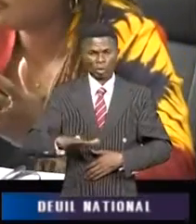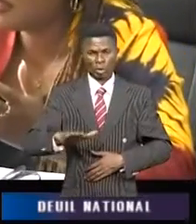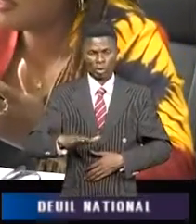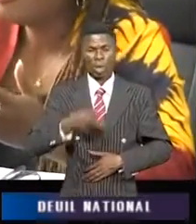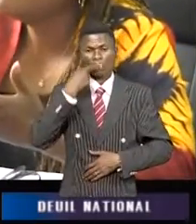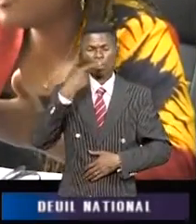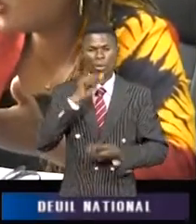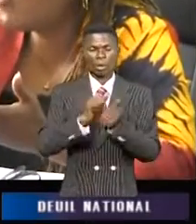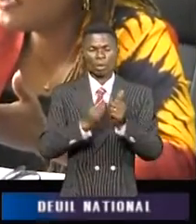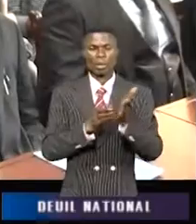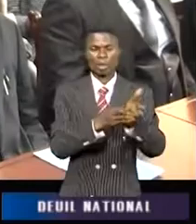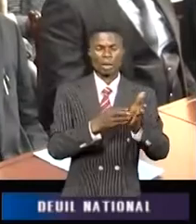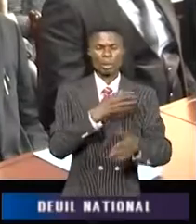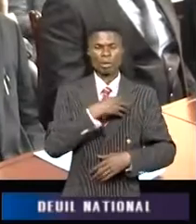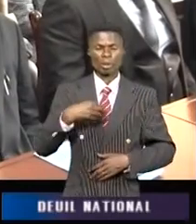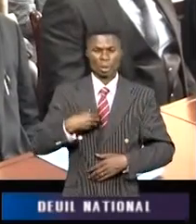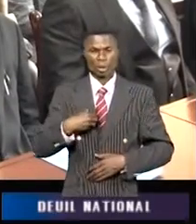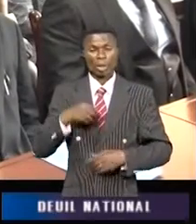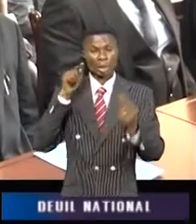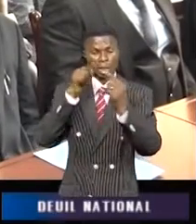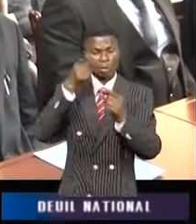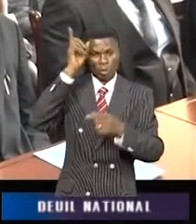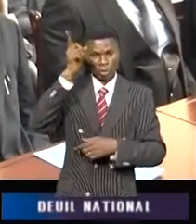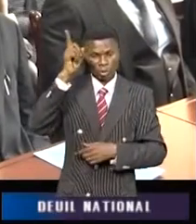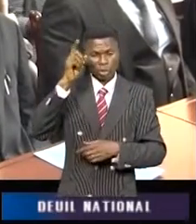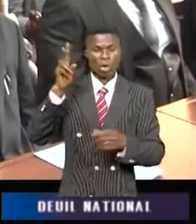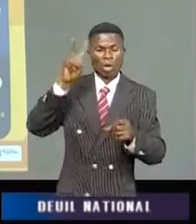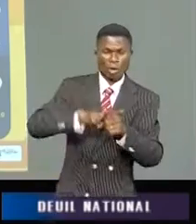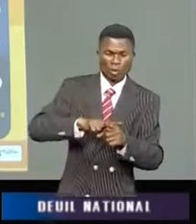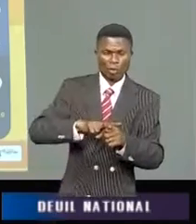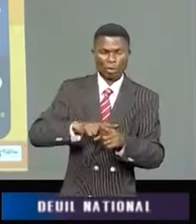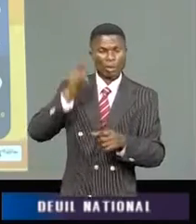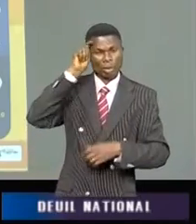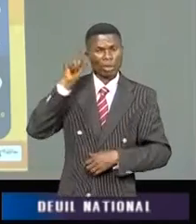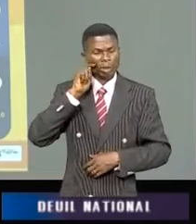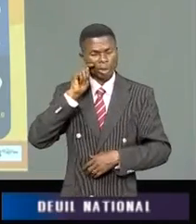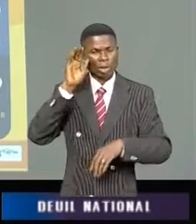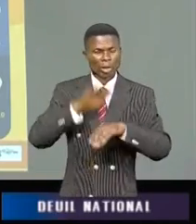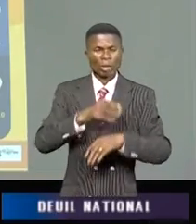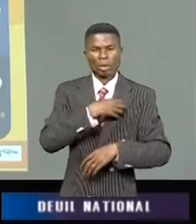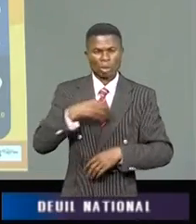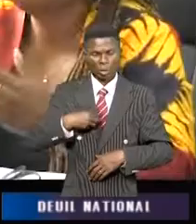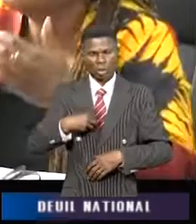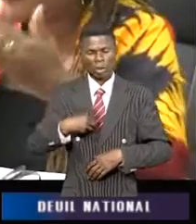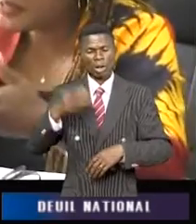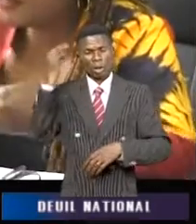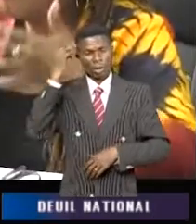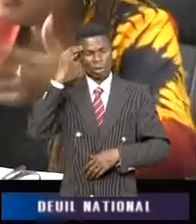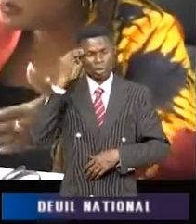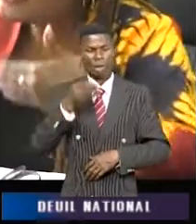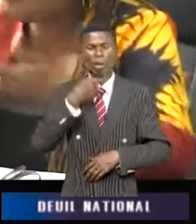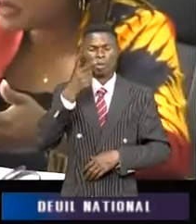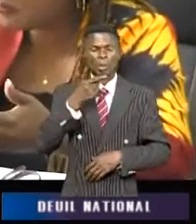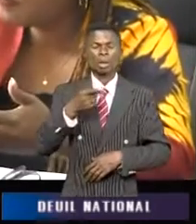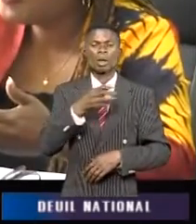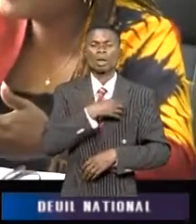planché sur le leadership féminin. L'une des causes principales des violences, dont sexuelles, faites à la femme et d'ordre mental, a déclaré